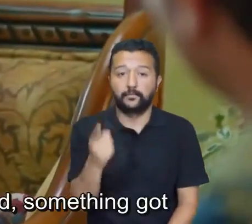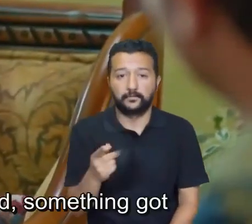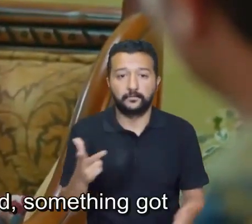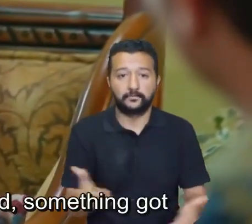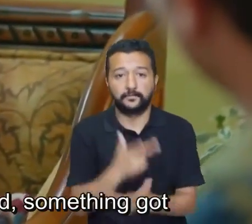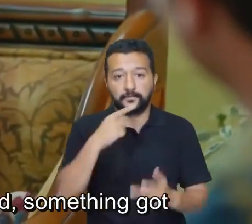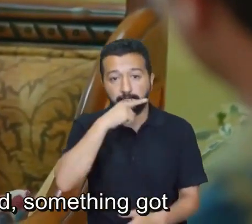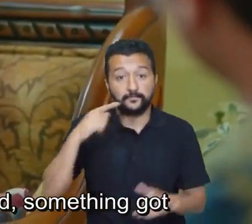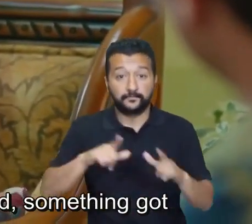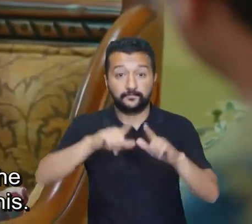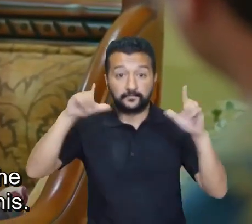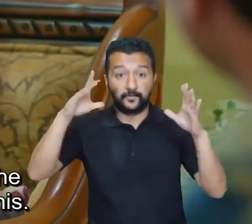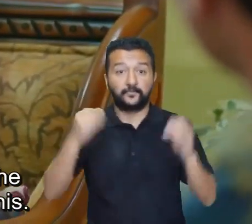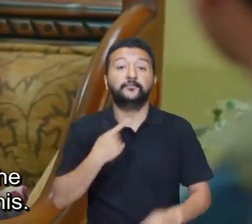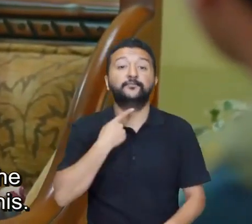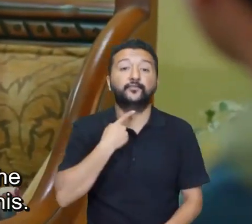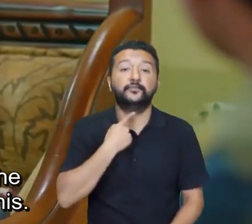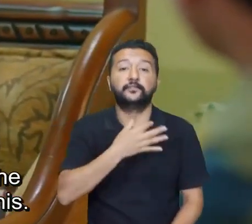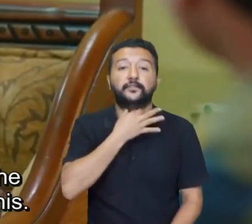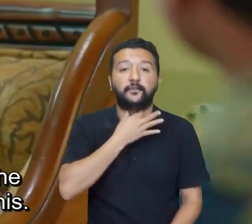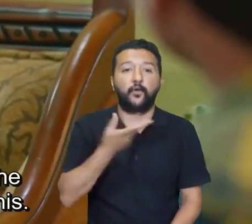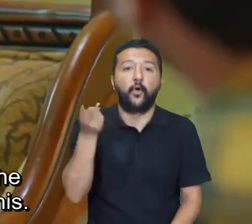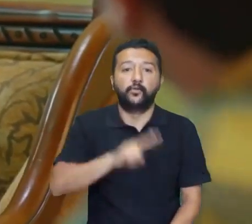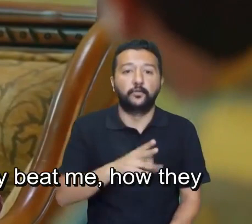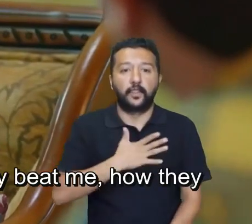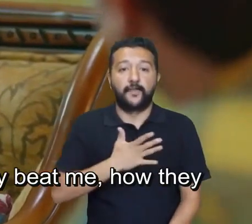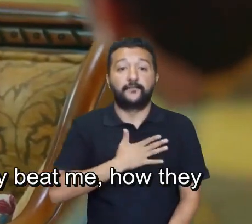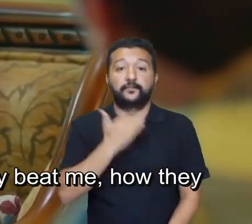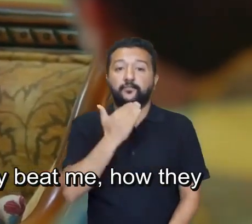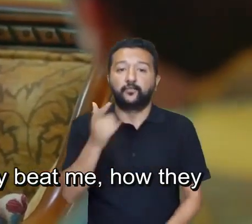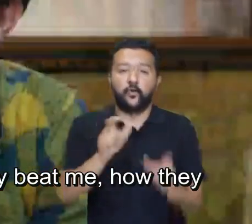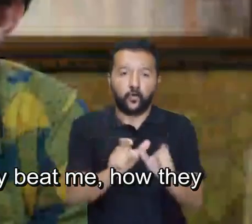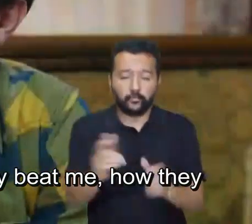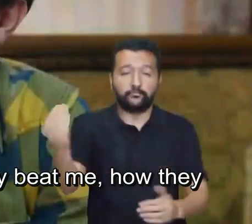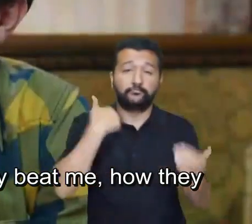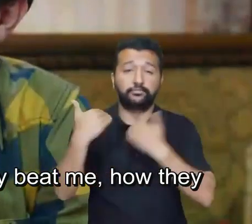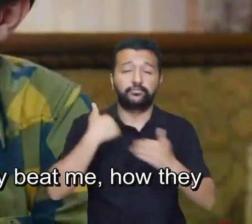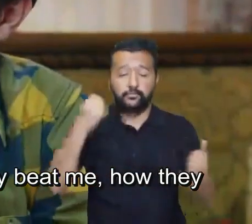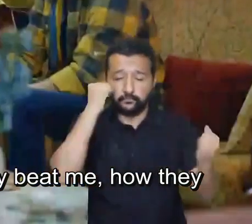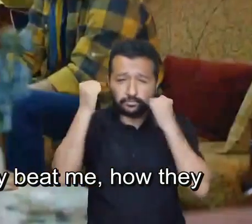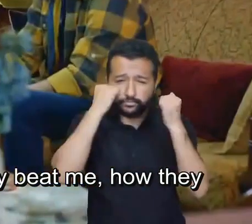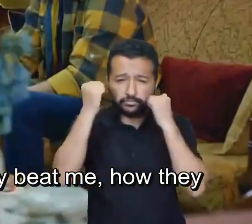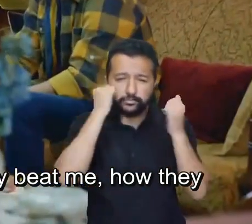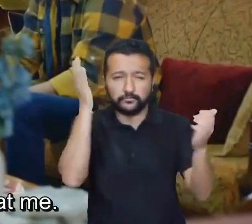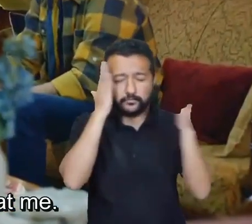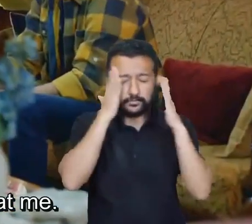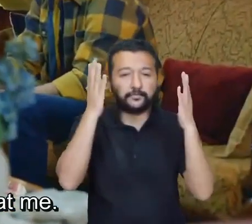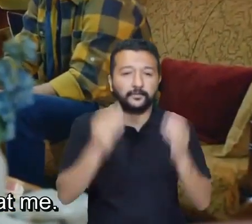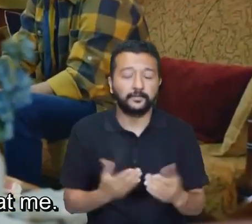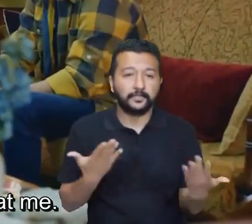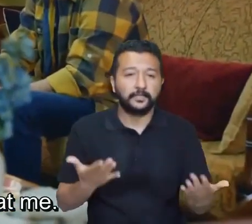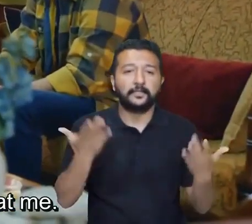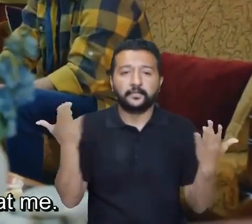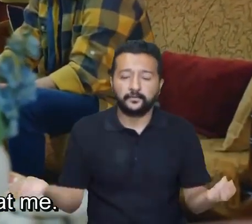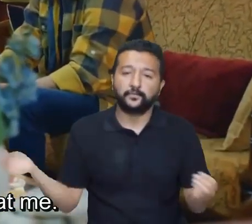aman bir kızardı kadın, bir şey boğazında kaldı. Boğuluyor, ölüyor böyle. Yani korumalar üstüme atladı. Nasıl dövüyorlar, nasıl dövüyorlar yani.